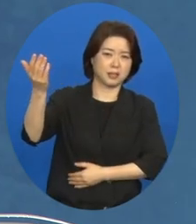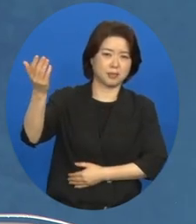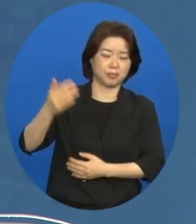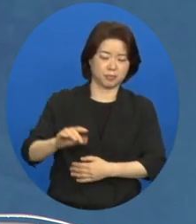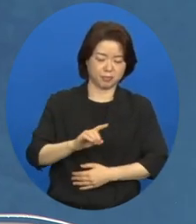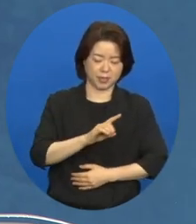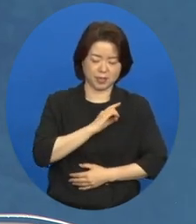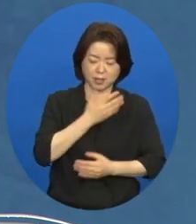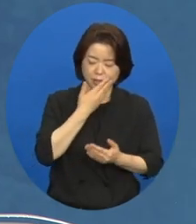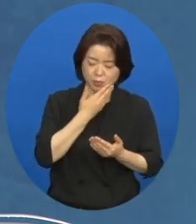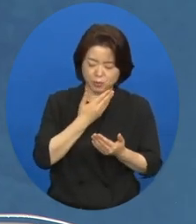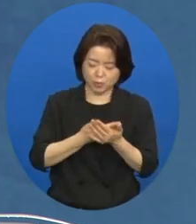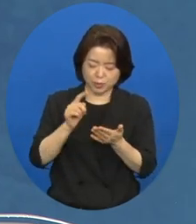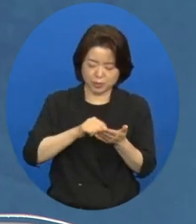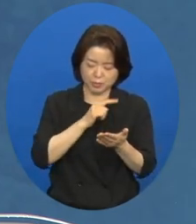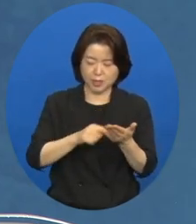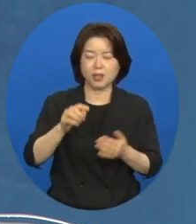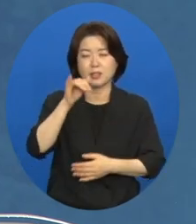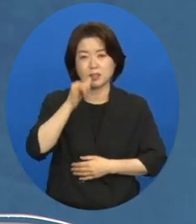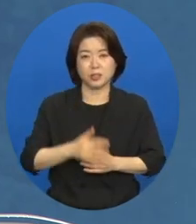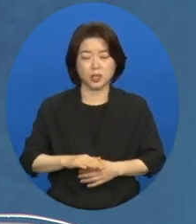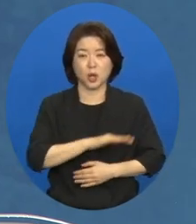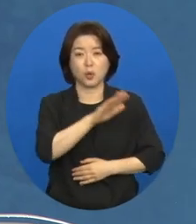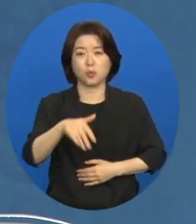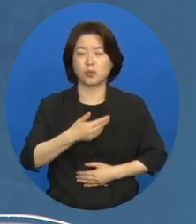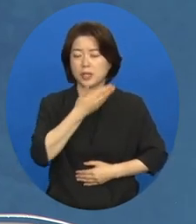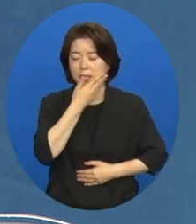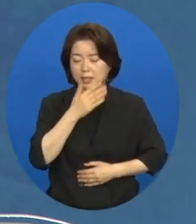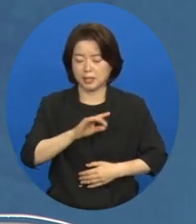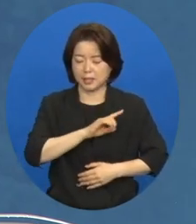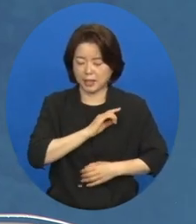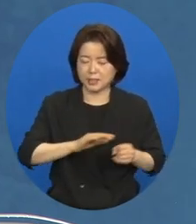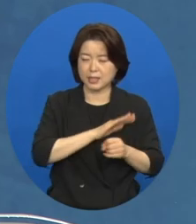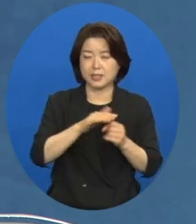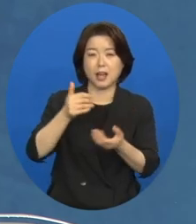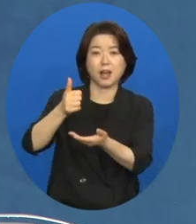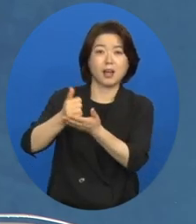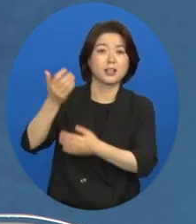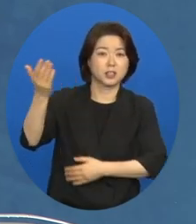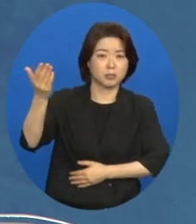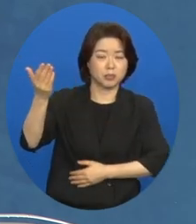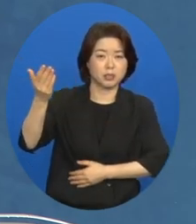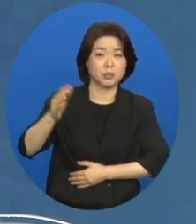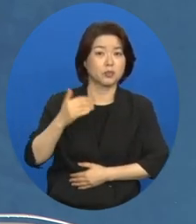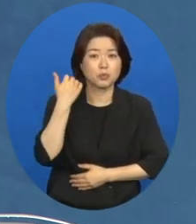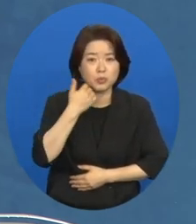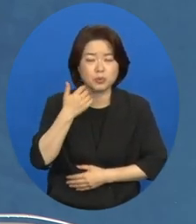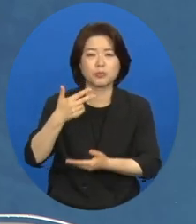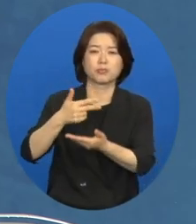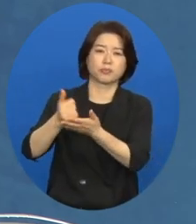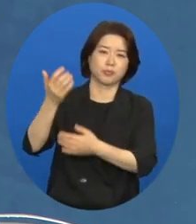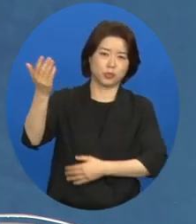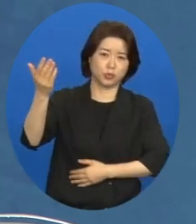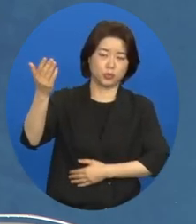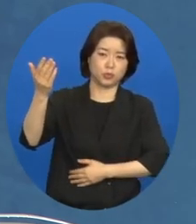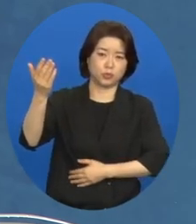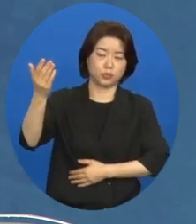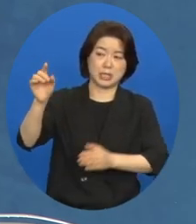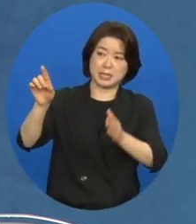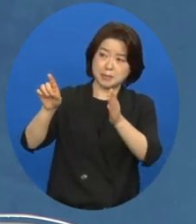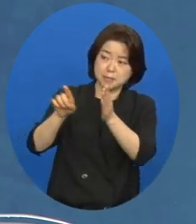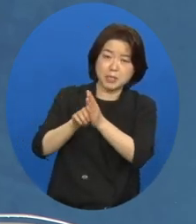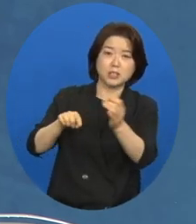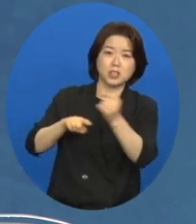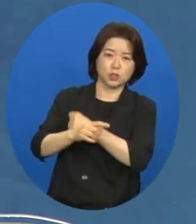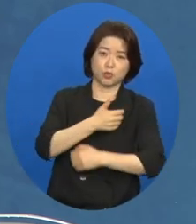소중한 대가도 치르셨어요. 우리를 가장 아끼고 사랑하시는 분이 바로 주님이십니다. 신뢰할 이유가 충분한